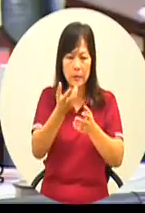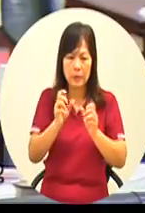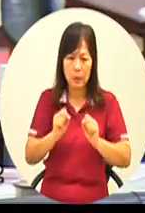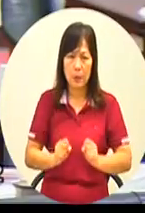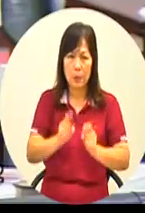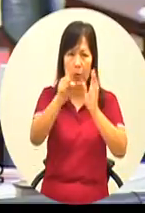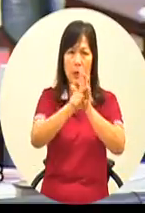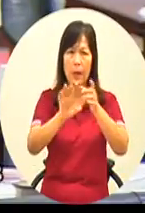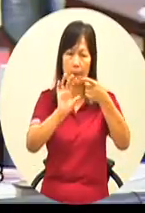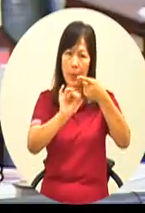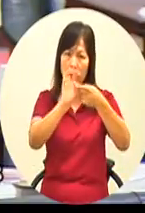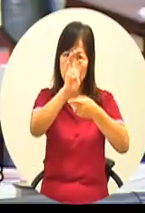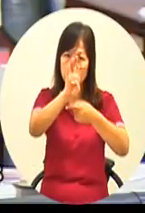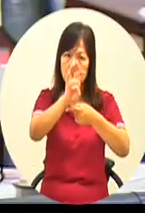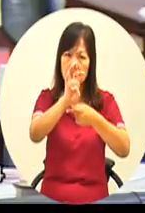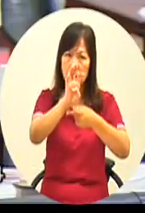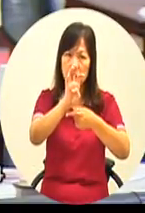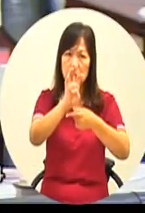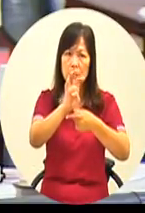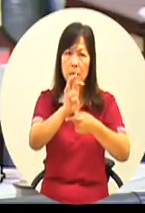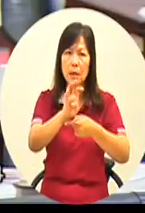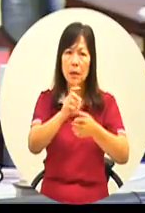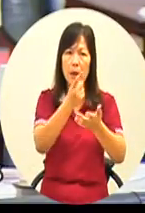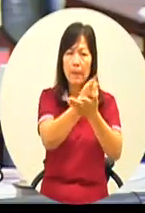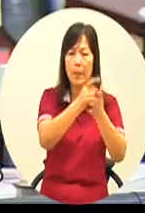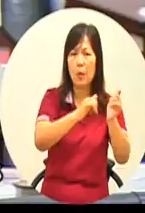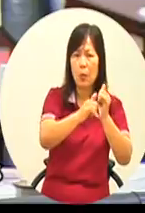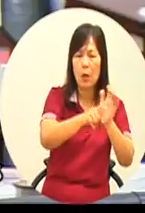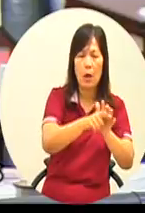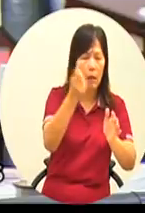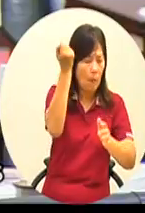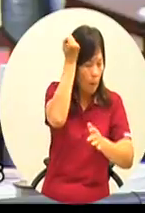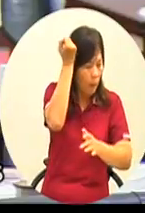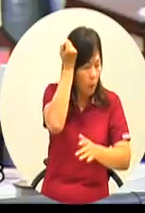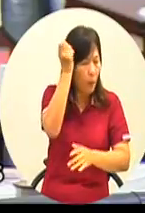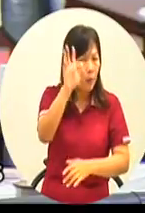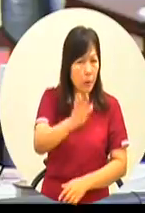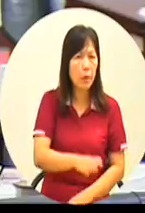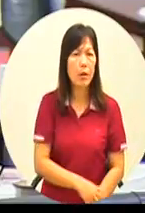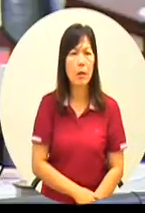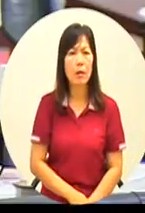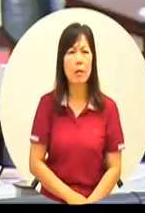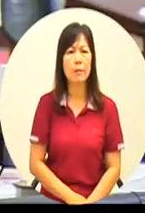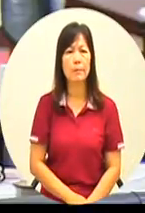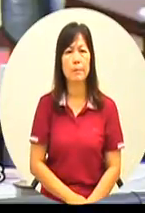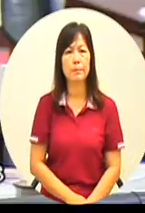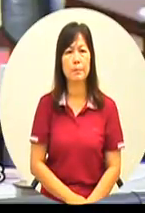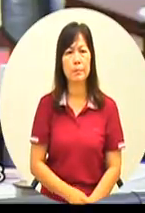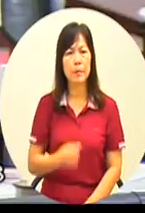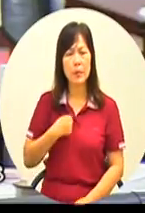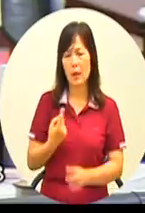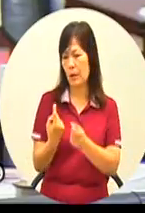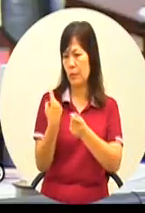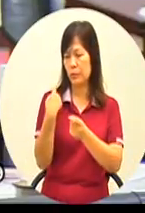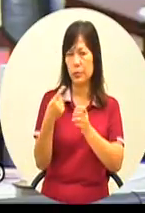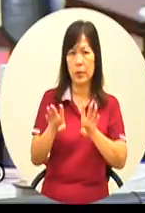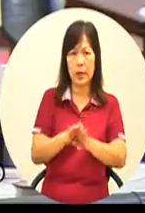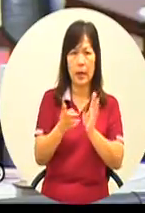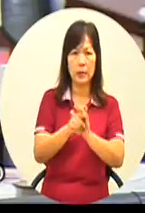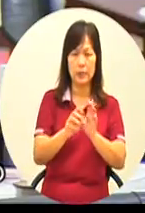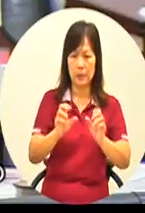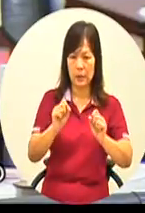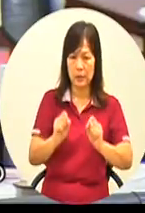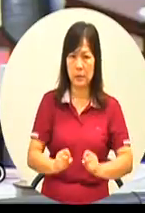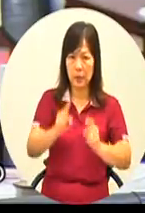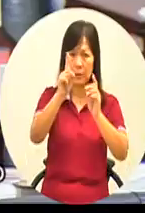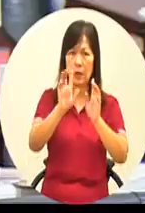40%，民众也是非常的痛苦啊，觉得说我怎么会去年开始涨价，今年